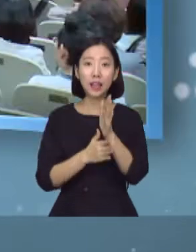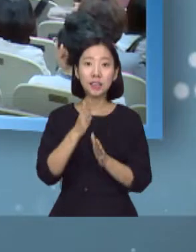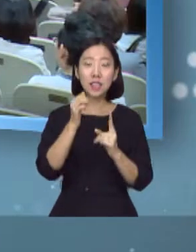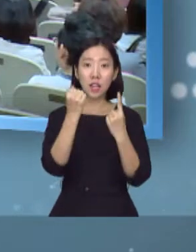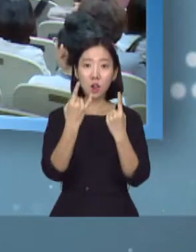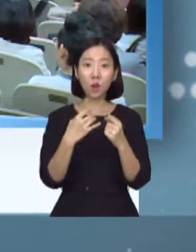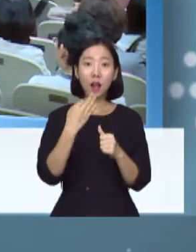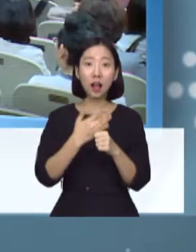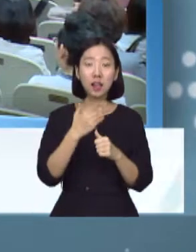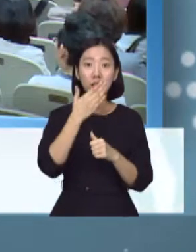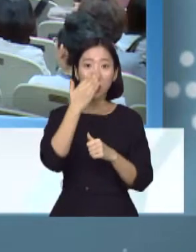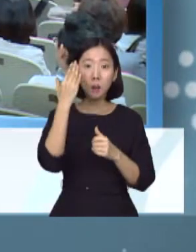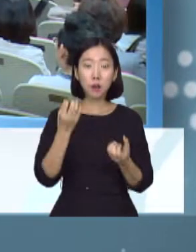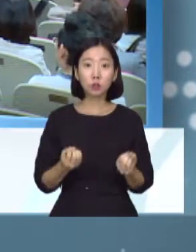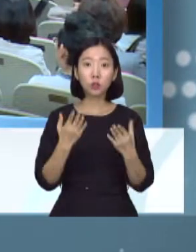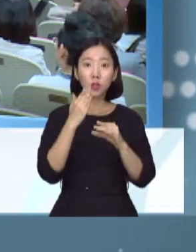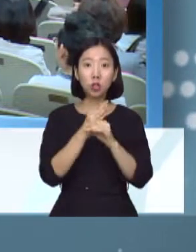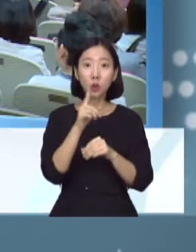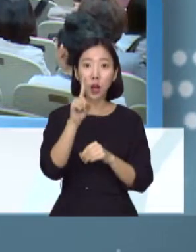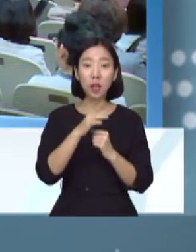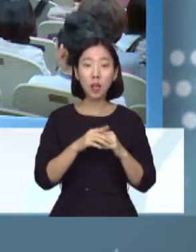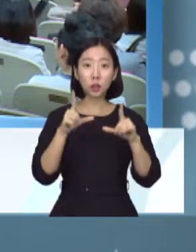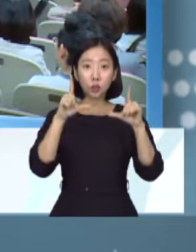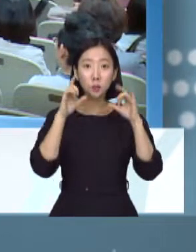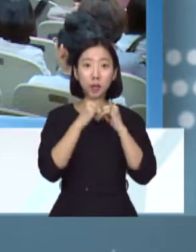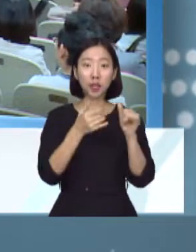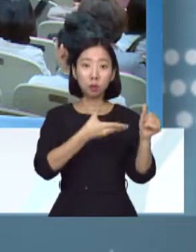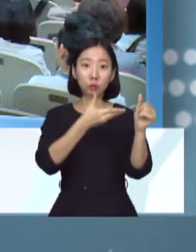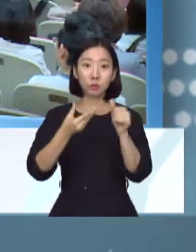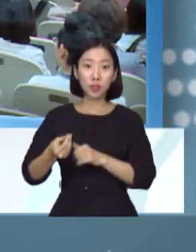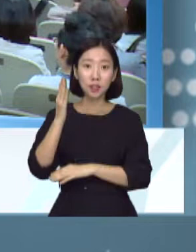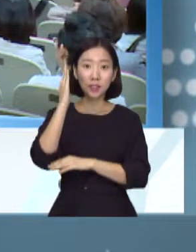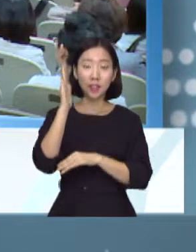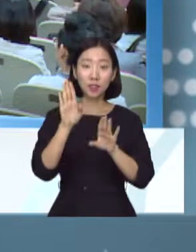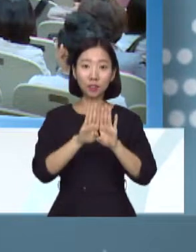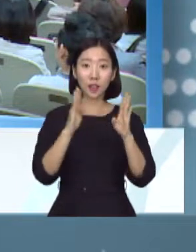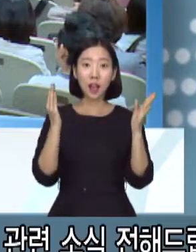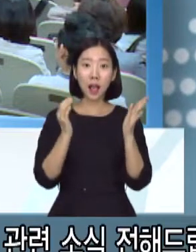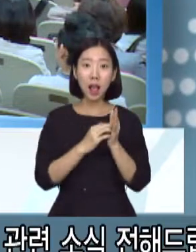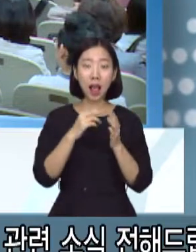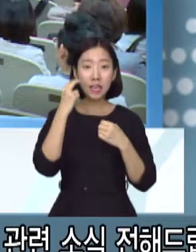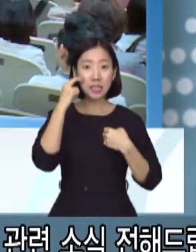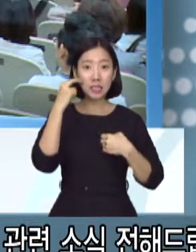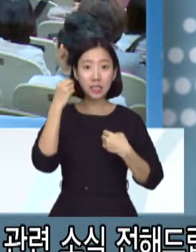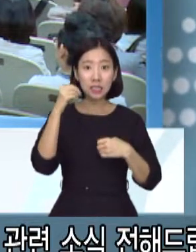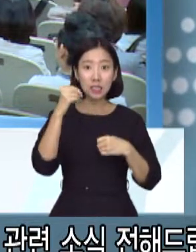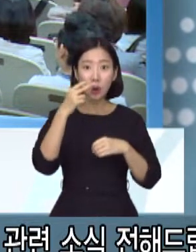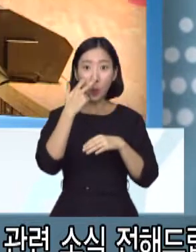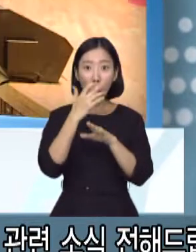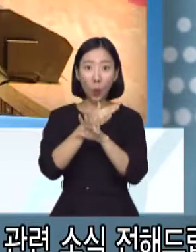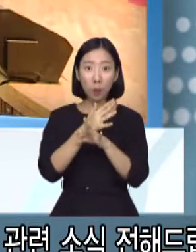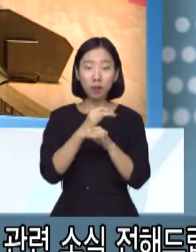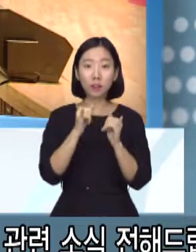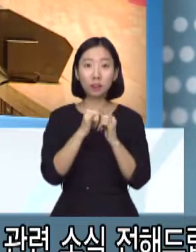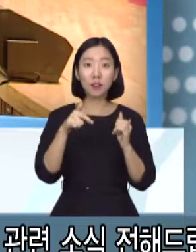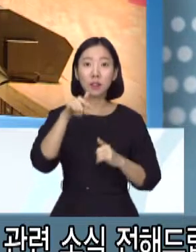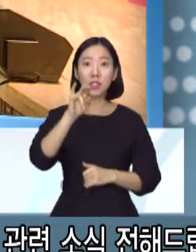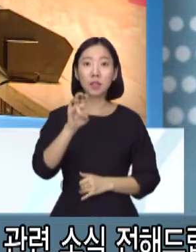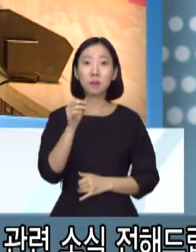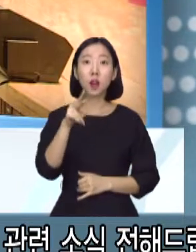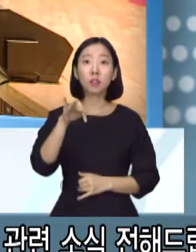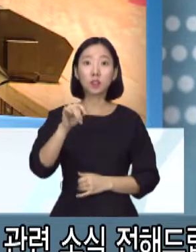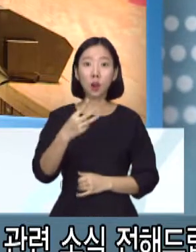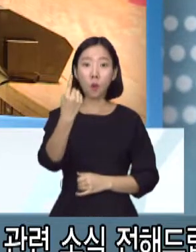안양 씨가 제1회 안양 청년축제의 일환으로 유명인사 초청 강연을 열었습니다. 인기 개그맨 김영철 씨가 안양을